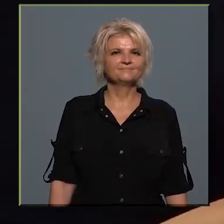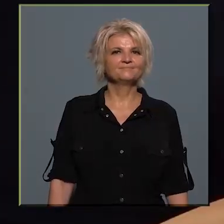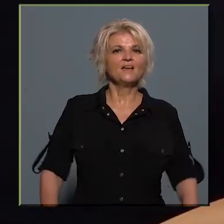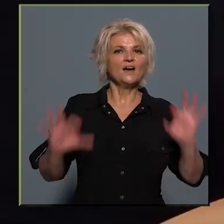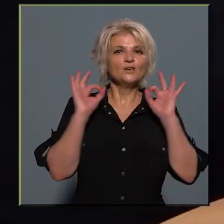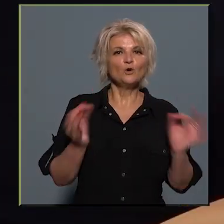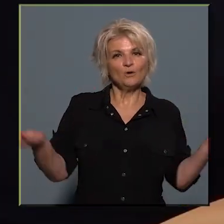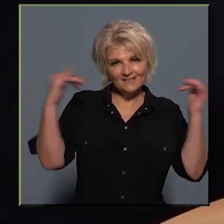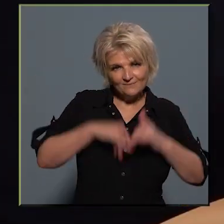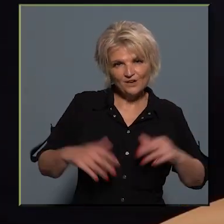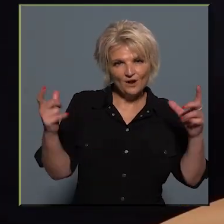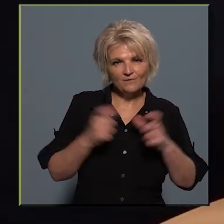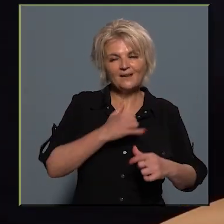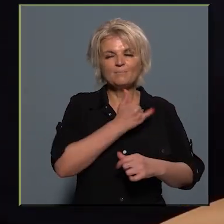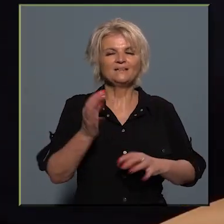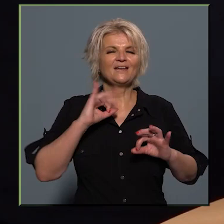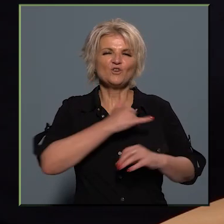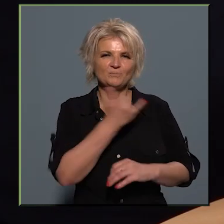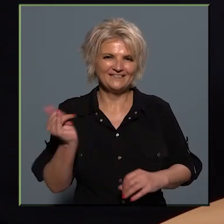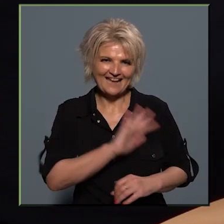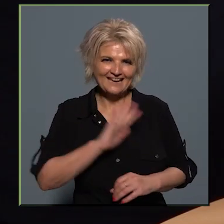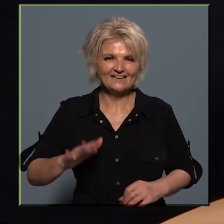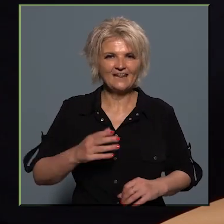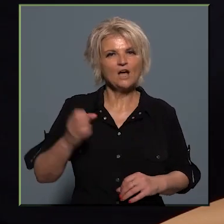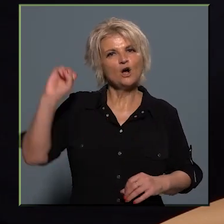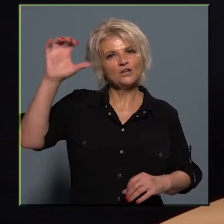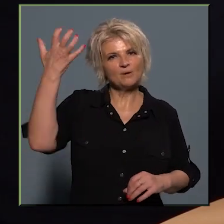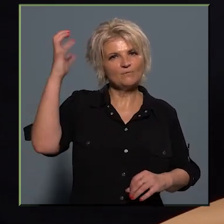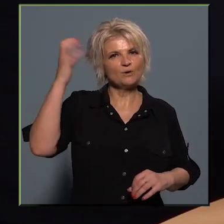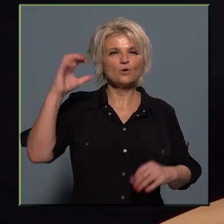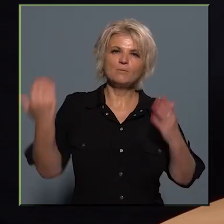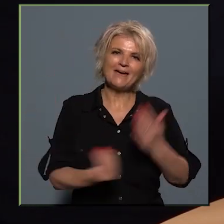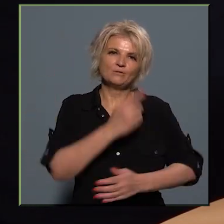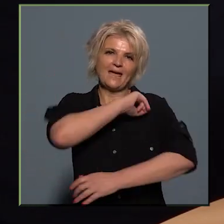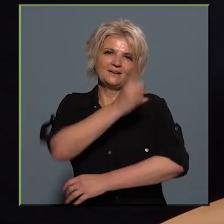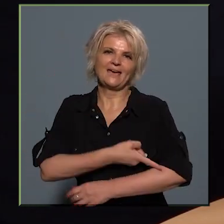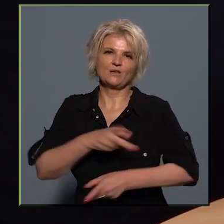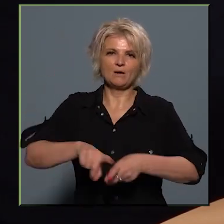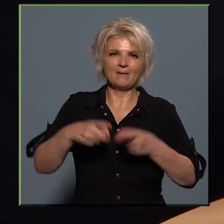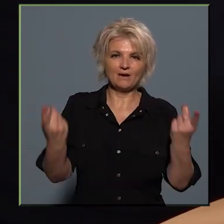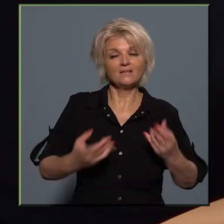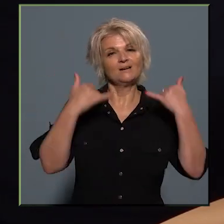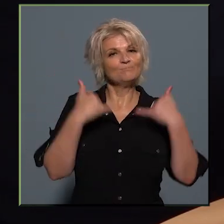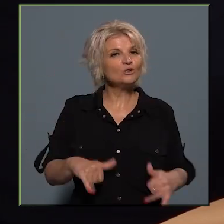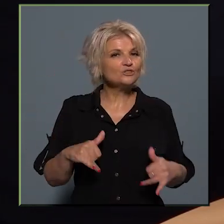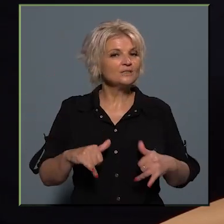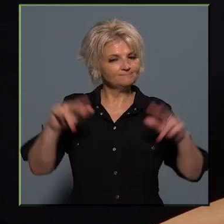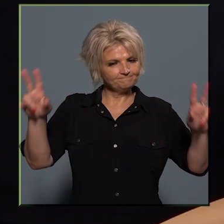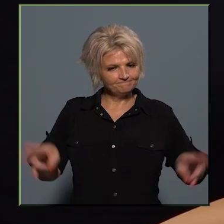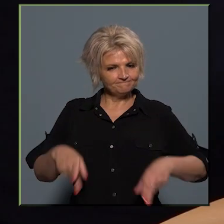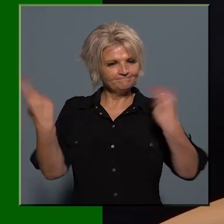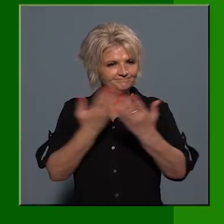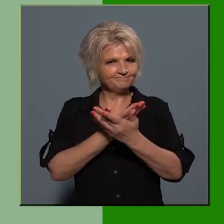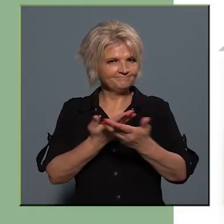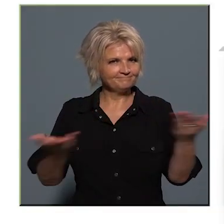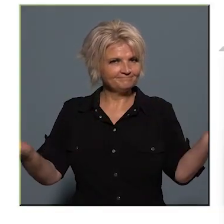Jó, hogy itt vannak velünk. Minden jót mindenkinek. A Napraforgó megújuló energiamagazin ezúttal meginvitálja önöket